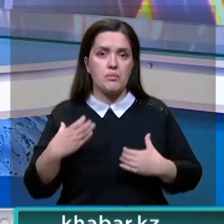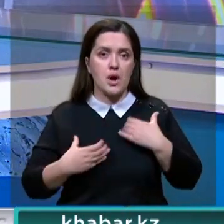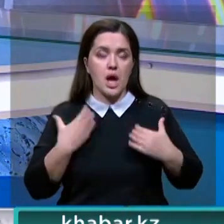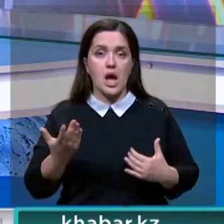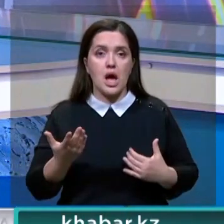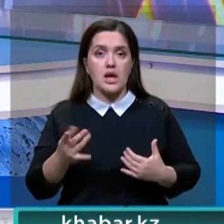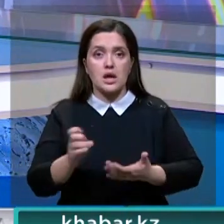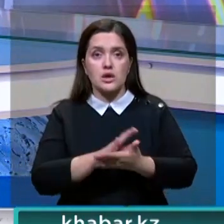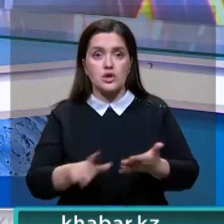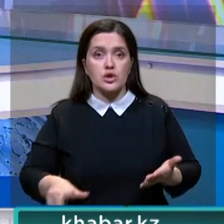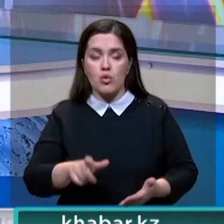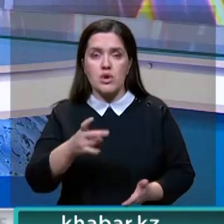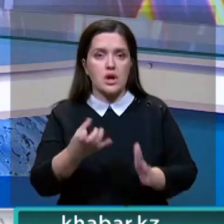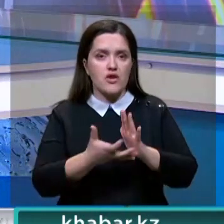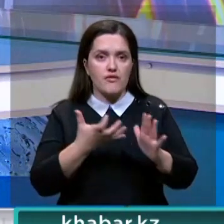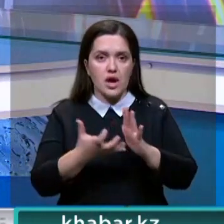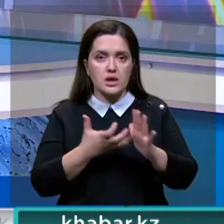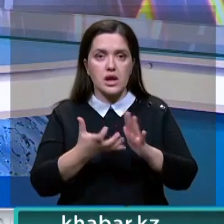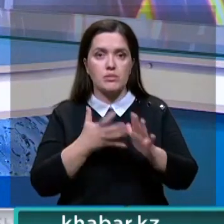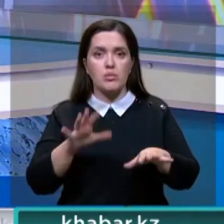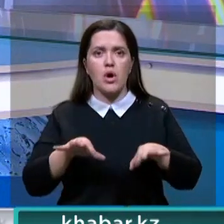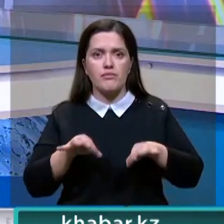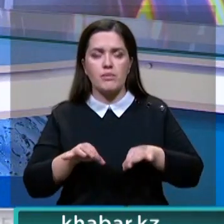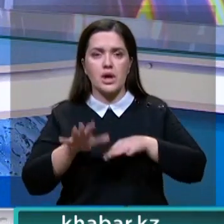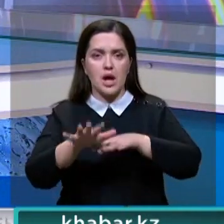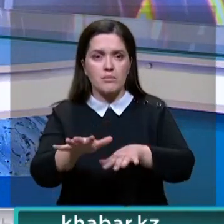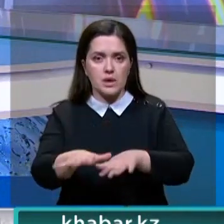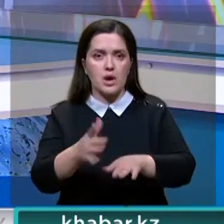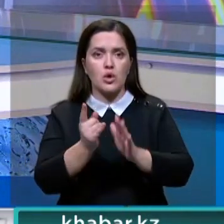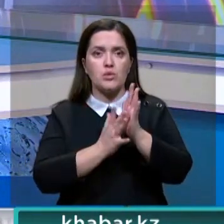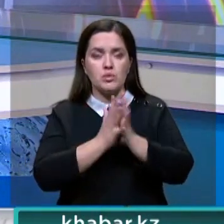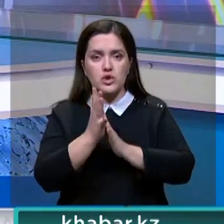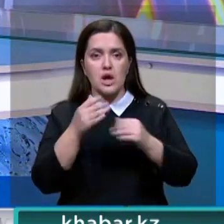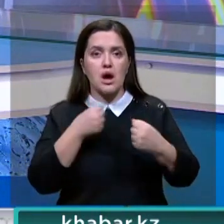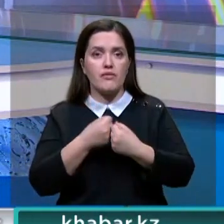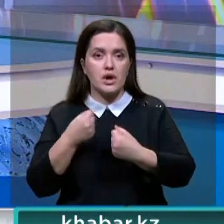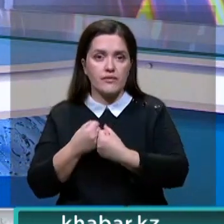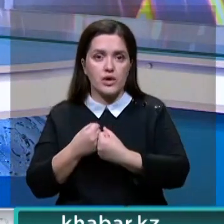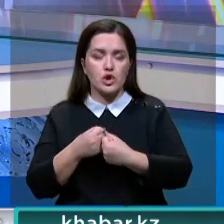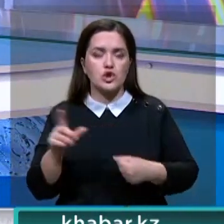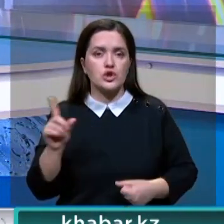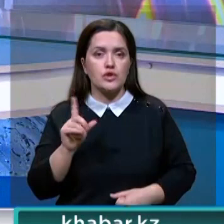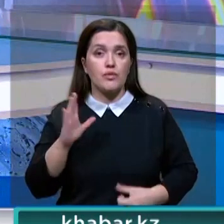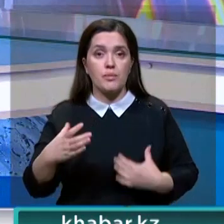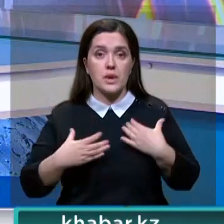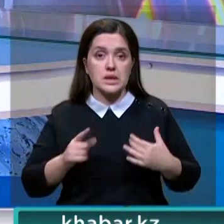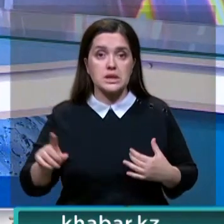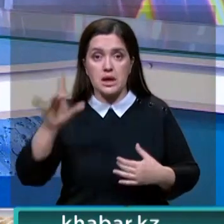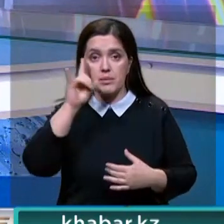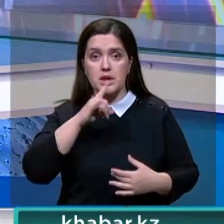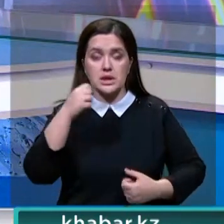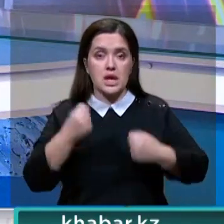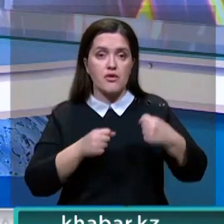Мол, средств на очистку дорог не хватает. А это грозит автомобильным коллапсом и сезонным ростом аварий. Но вот чего стоит